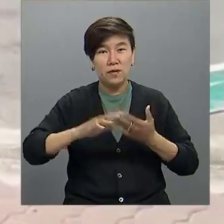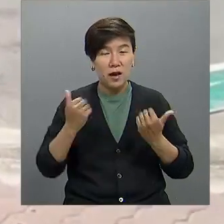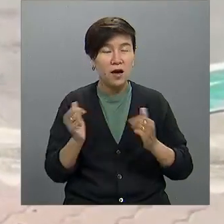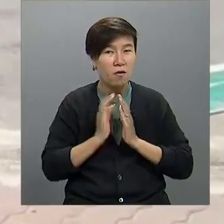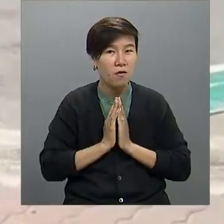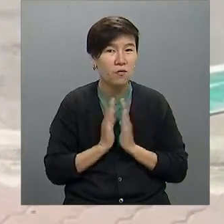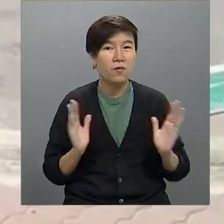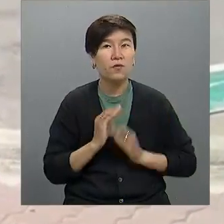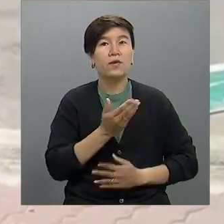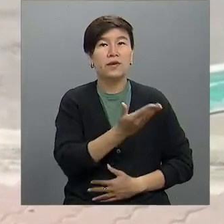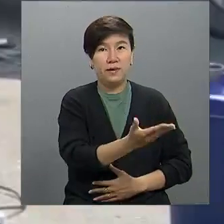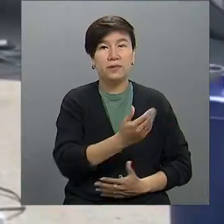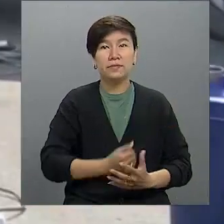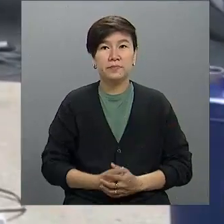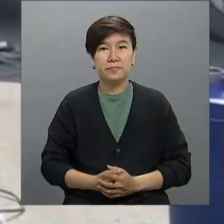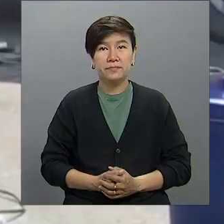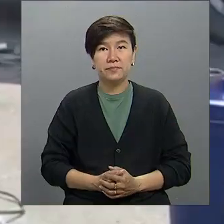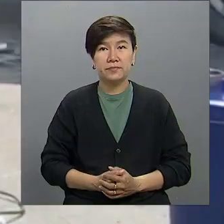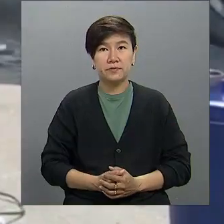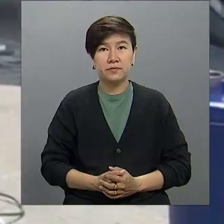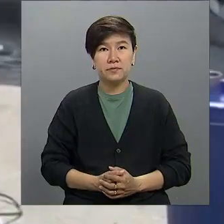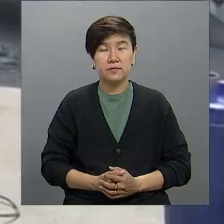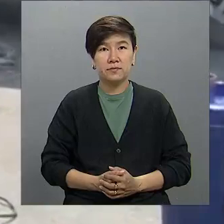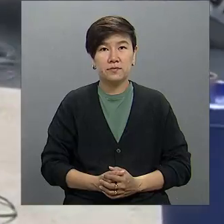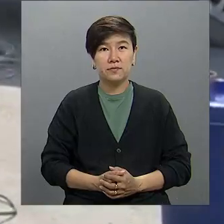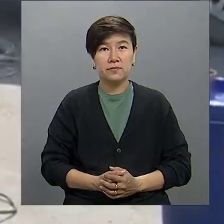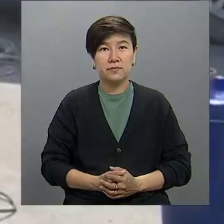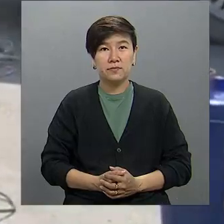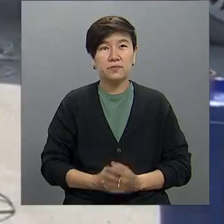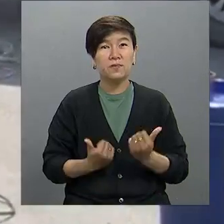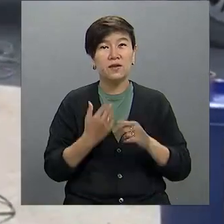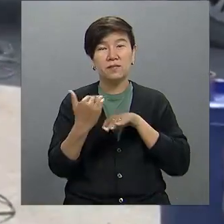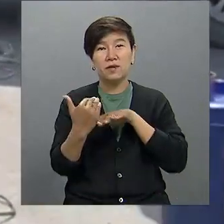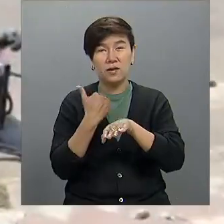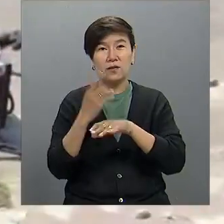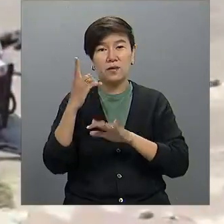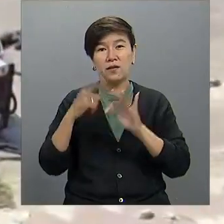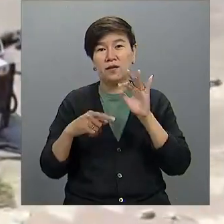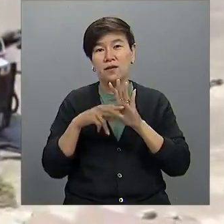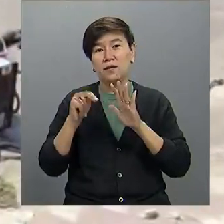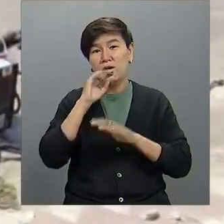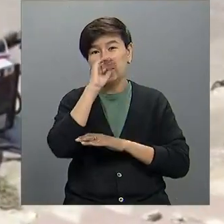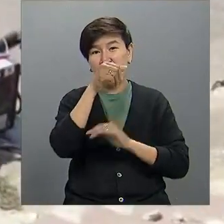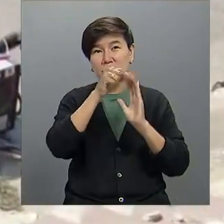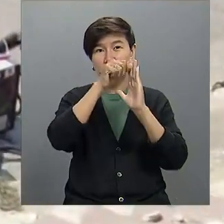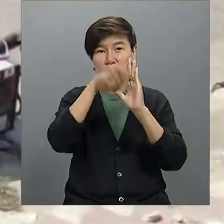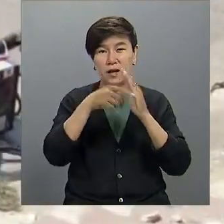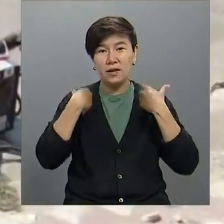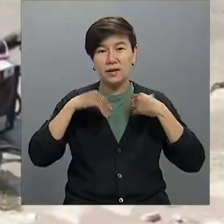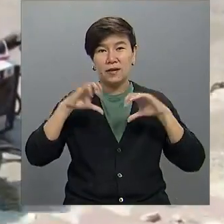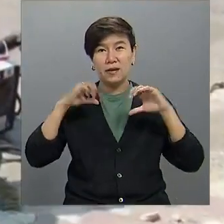ทีมข่าวร้องทุกข์ลงป้ายนี้ของเราต้องขอขอบพระคุณนะคะหมวดทางหลวงด่านช้างจังหวัดสุพรรณบุรีมาณที่นี้ด้วยนะคะ